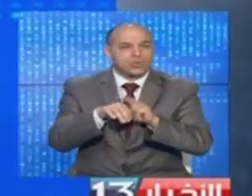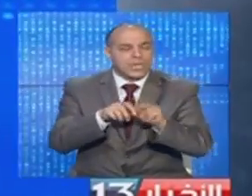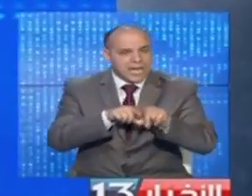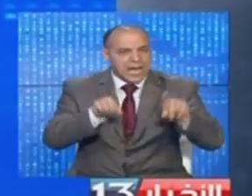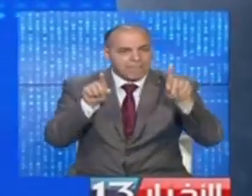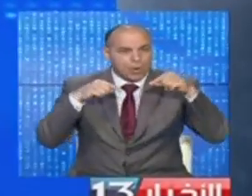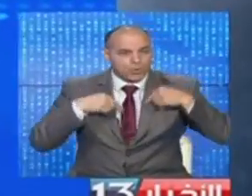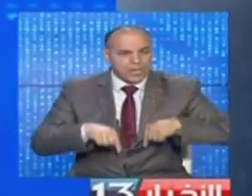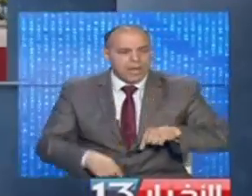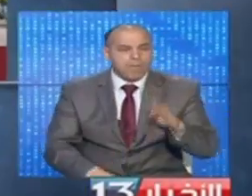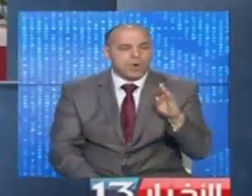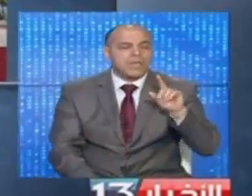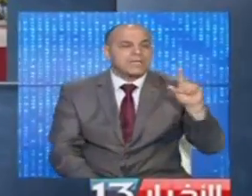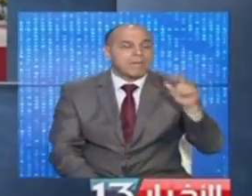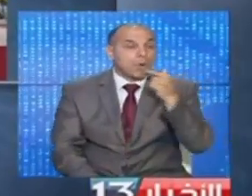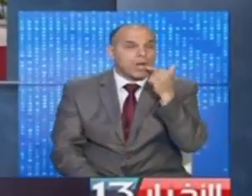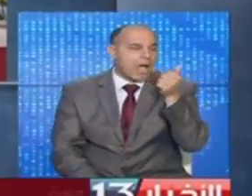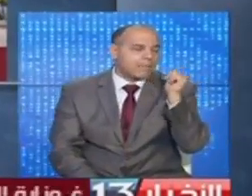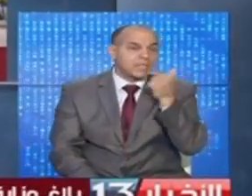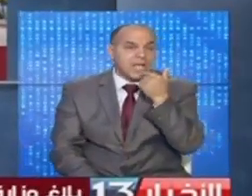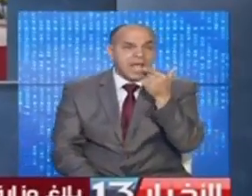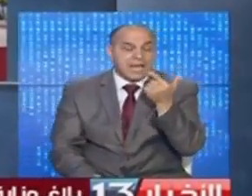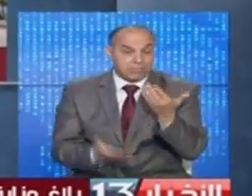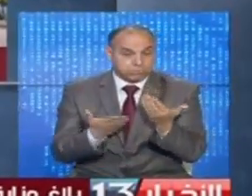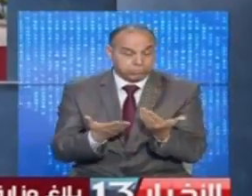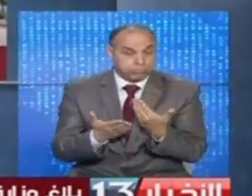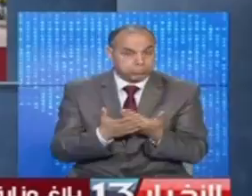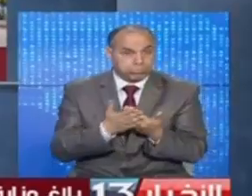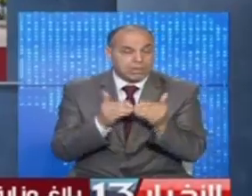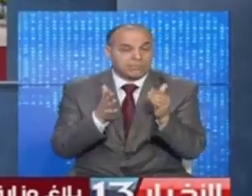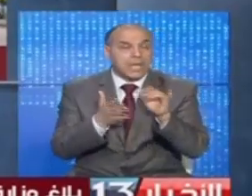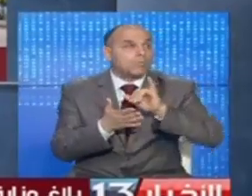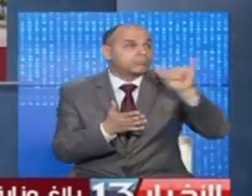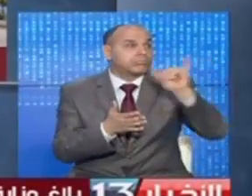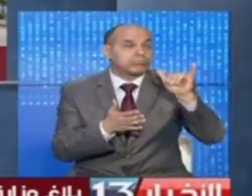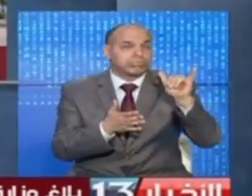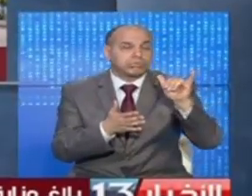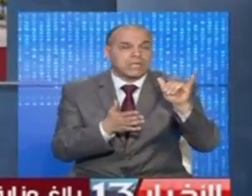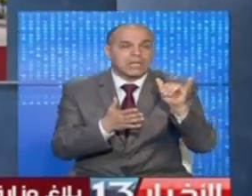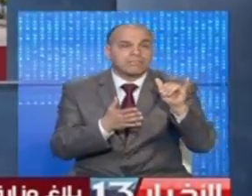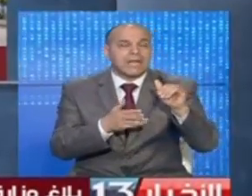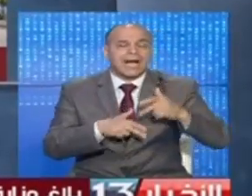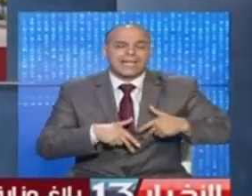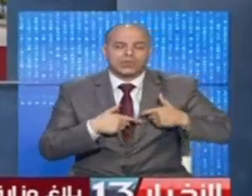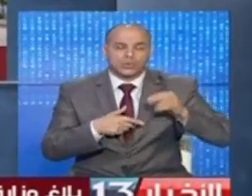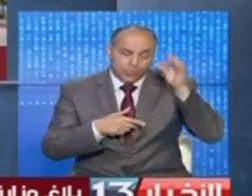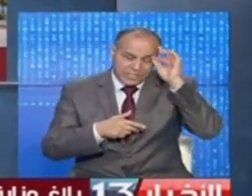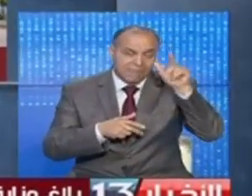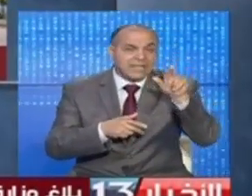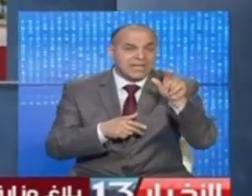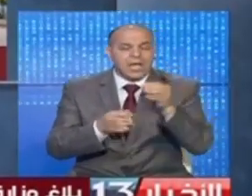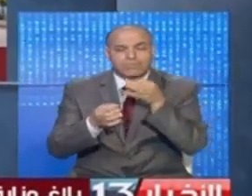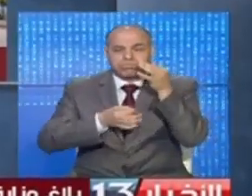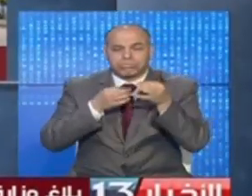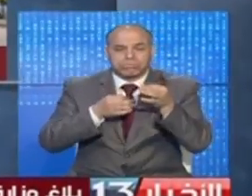بالأعلام بالوزارة بوراوي الإمام أمس أن الأمر رهين فتح المجال الجوي ببلدان الإقامة، موضحا في